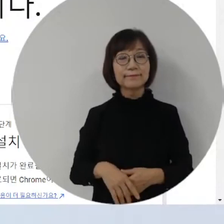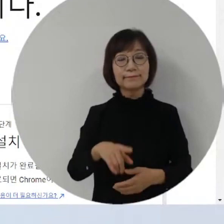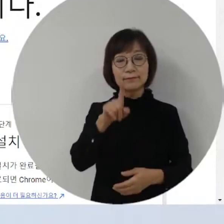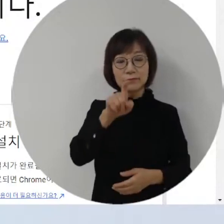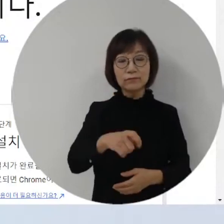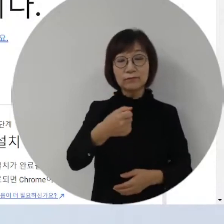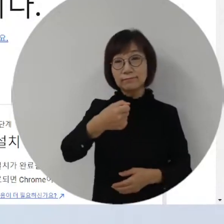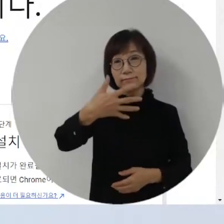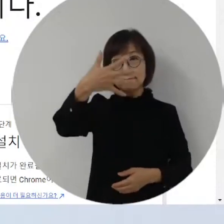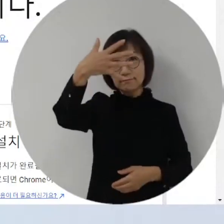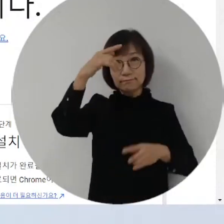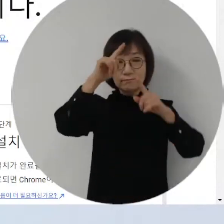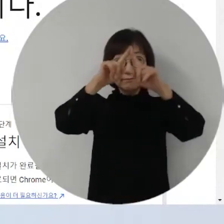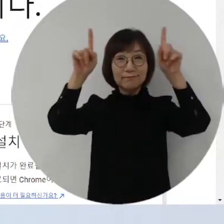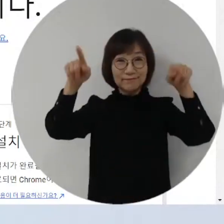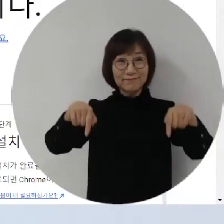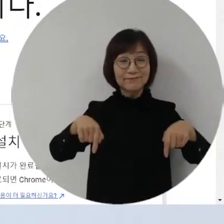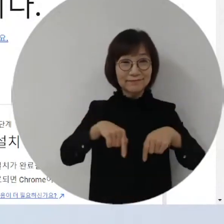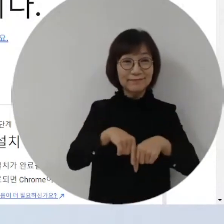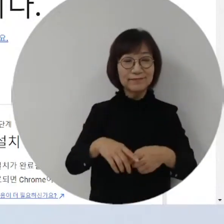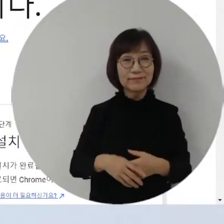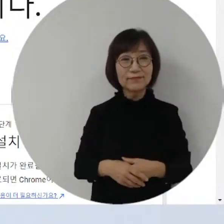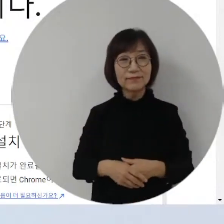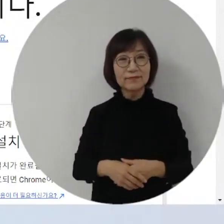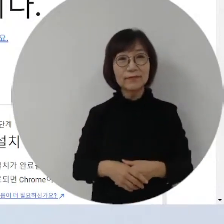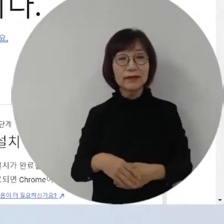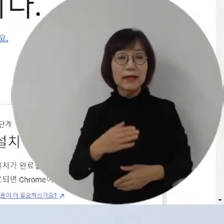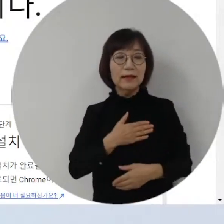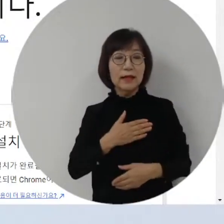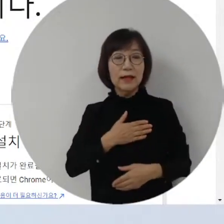되어 있는 이 디렉토리를 클릭을 해서 선택해 줍니다.